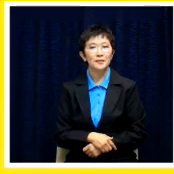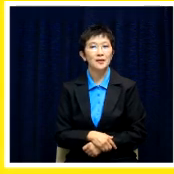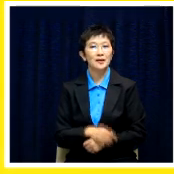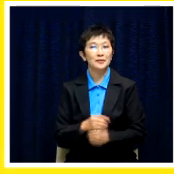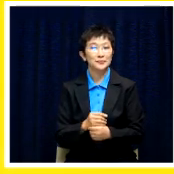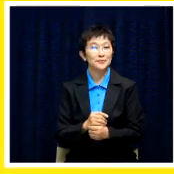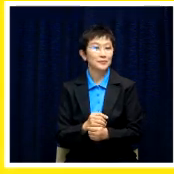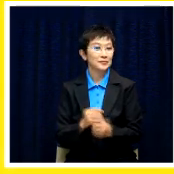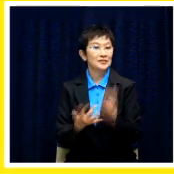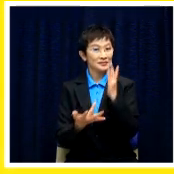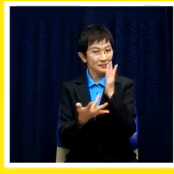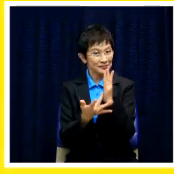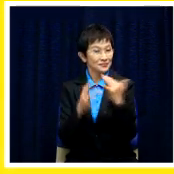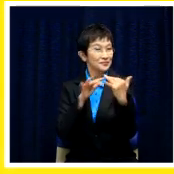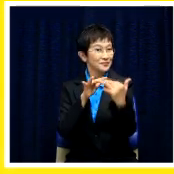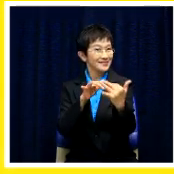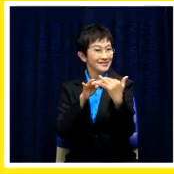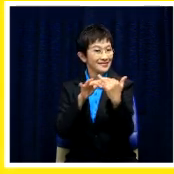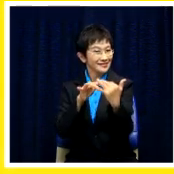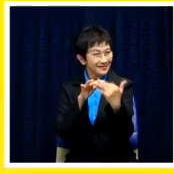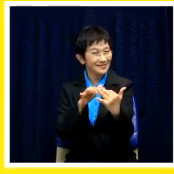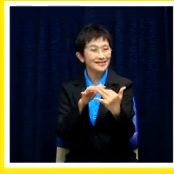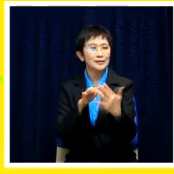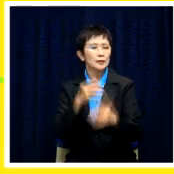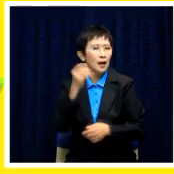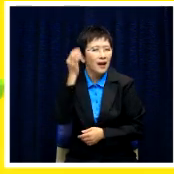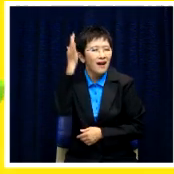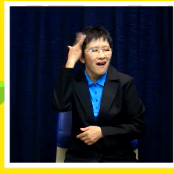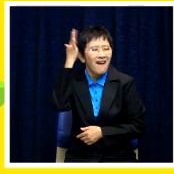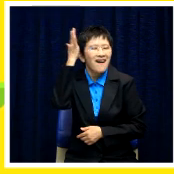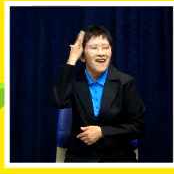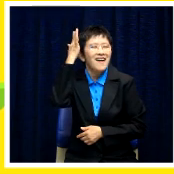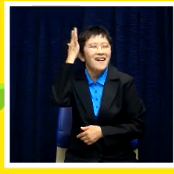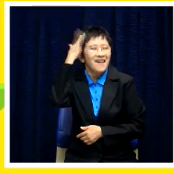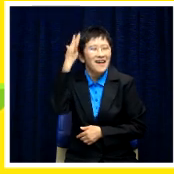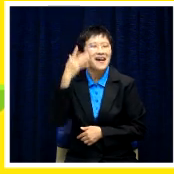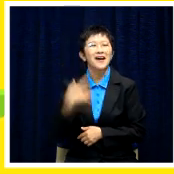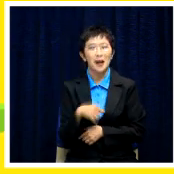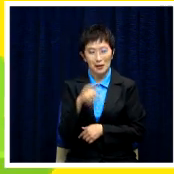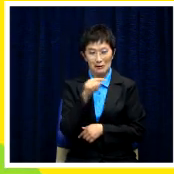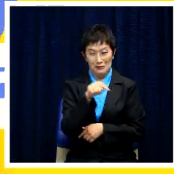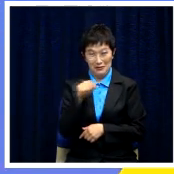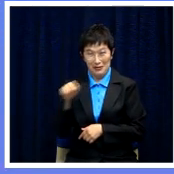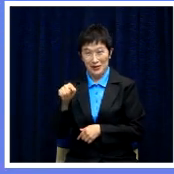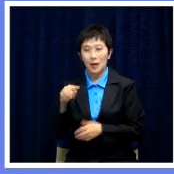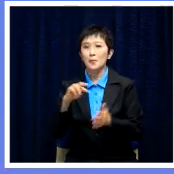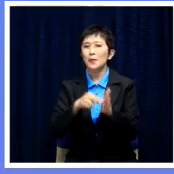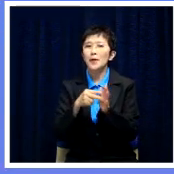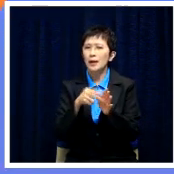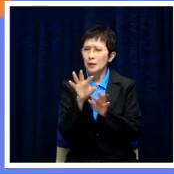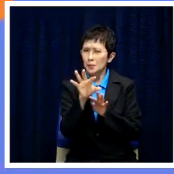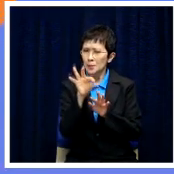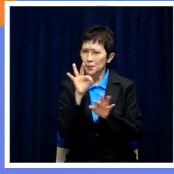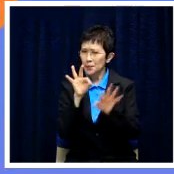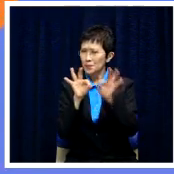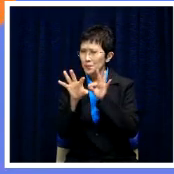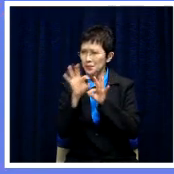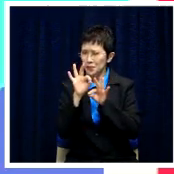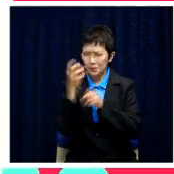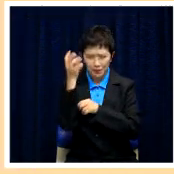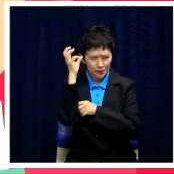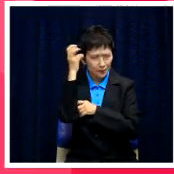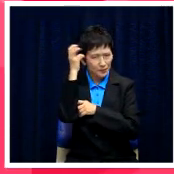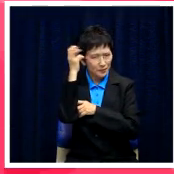การรู้เท่าทันสื่อรู้เท่าทันสารสนเทศและรู้เท่าทันดิจิทัลหมายถึงการเลือกรับการวิเคราะห์การ